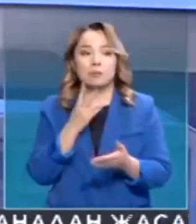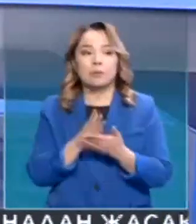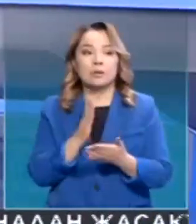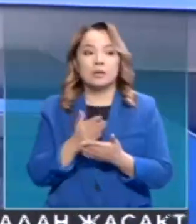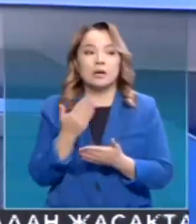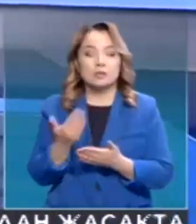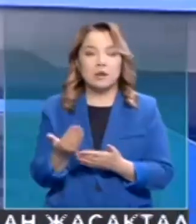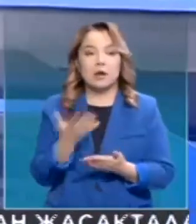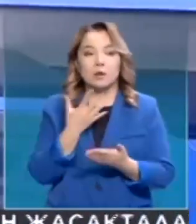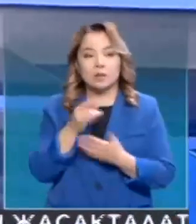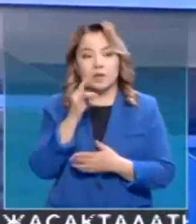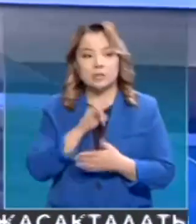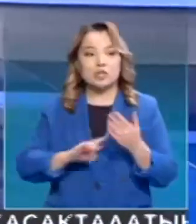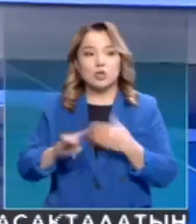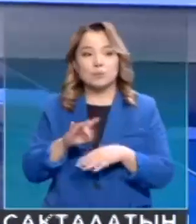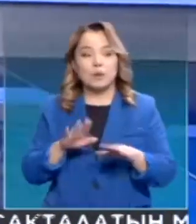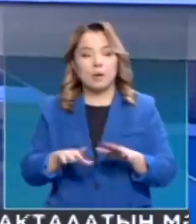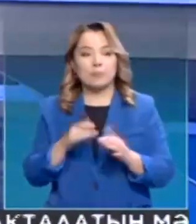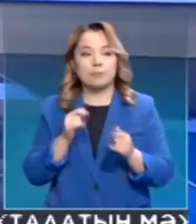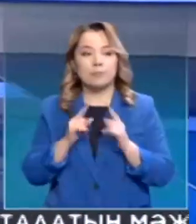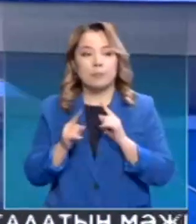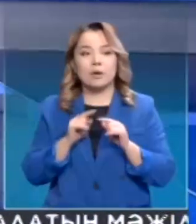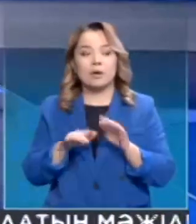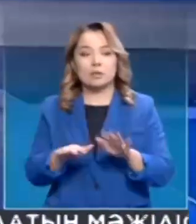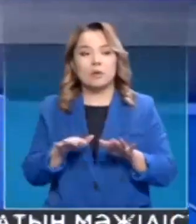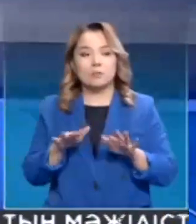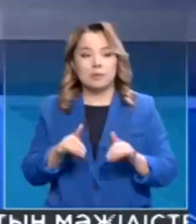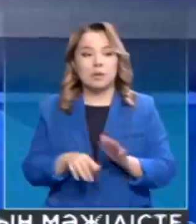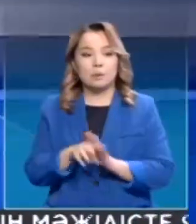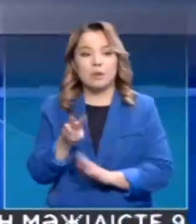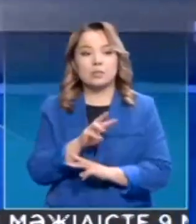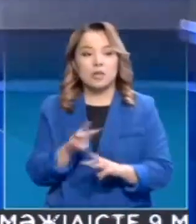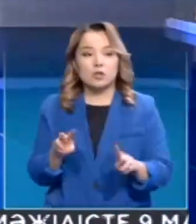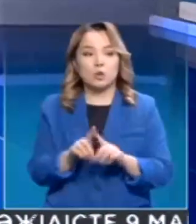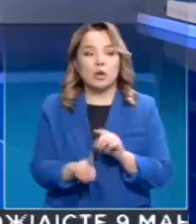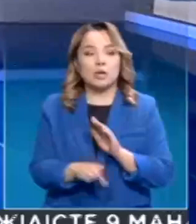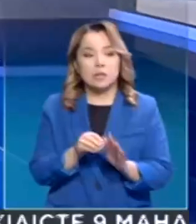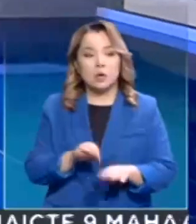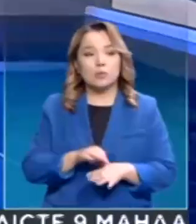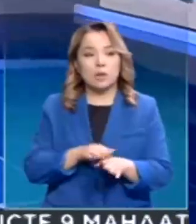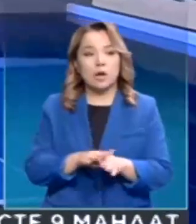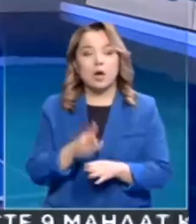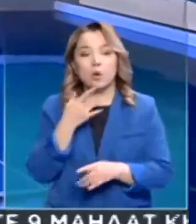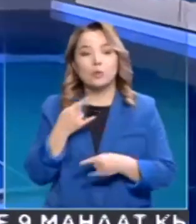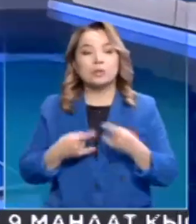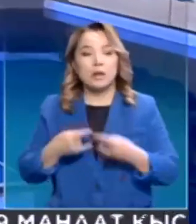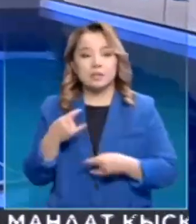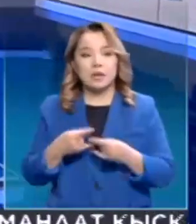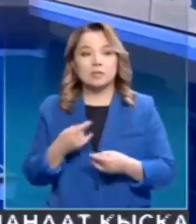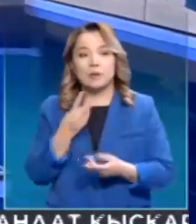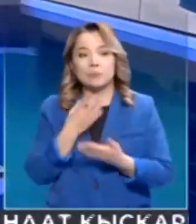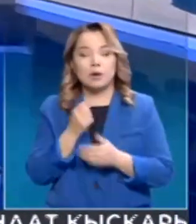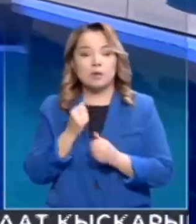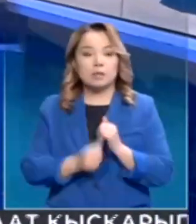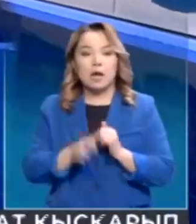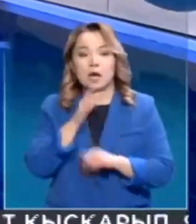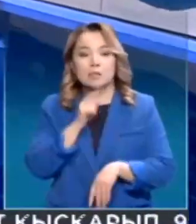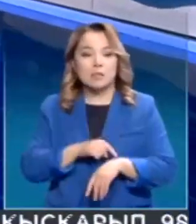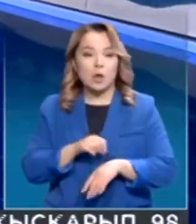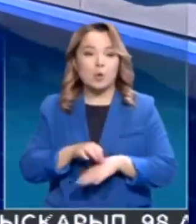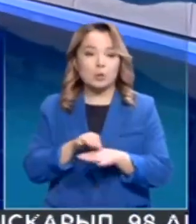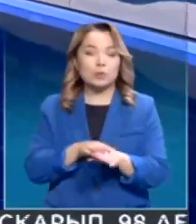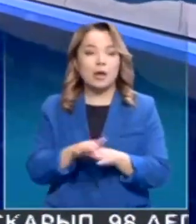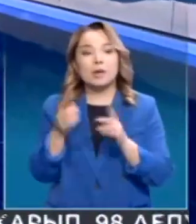Ошондой Казакстан Республикасы парламенти мажилиси жана маслихат депутаттарын сайлоого катысты улуттук арна тилшилери саат сайын акпарат таратып